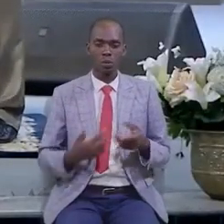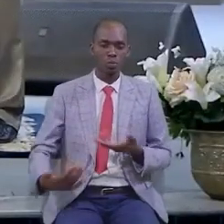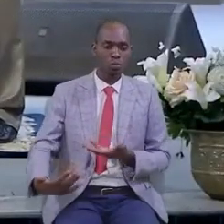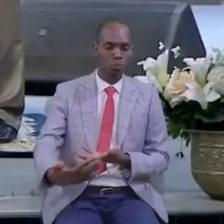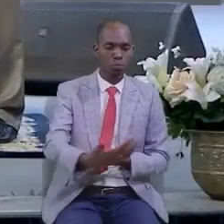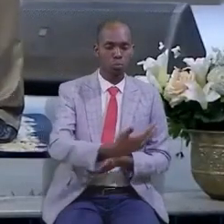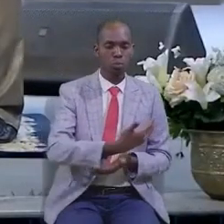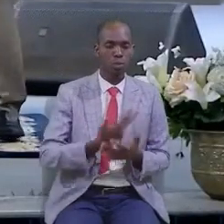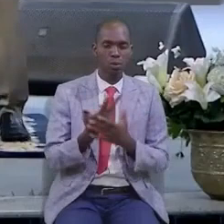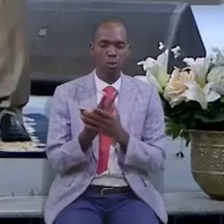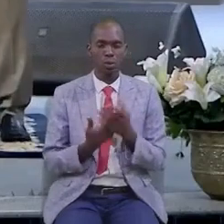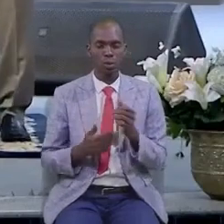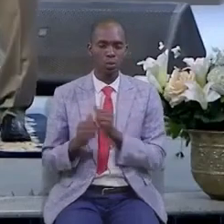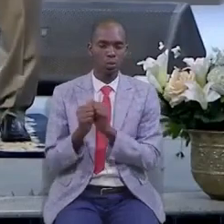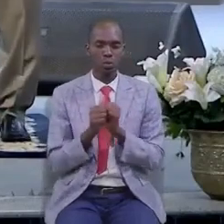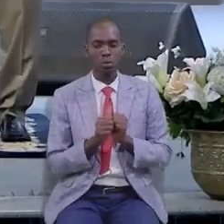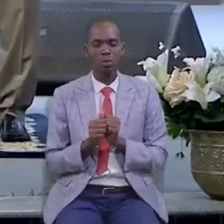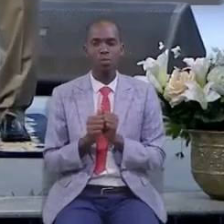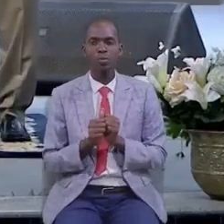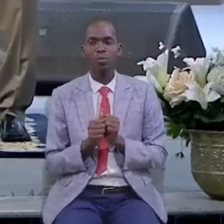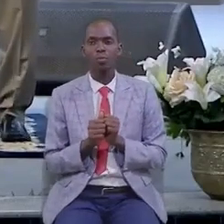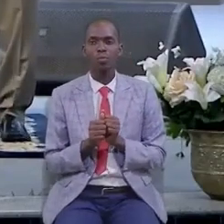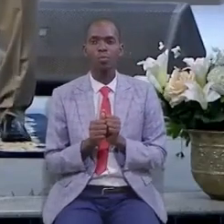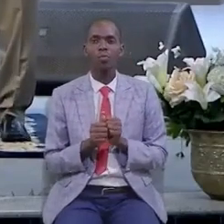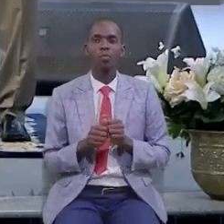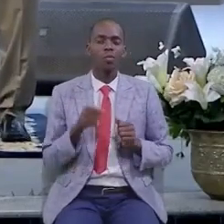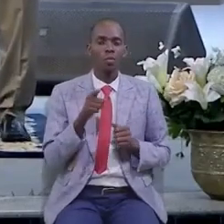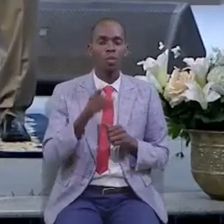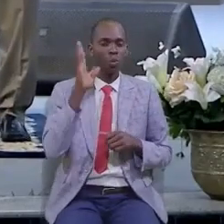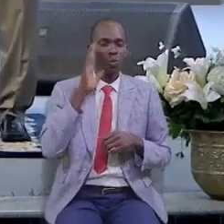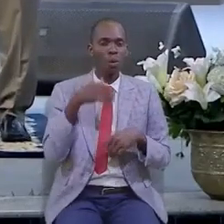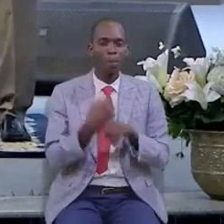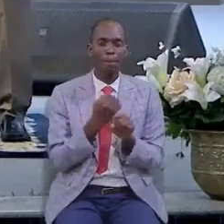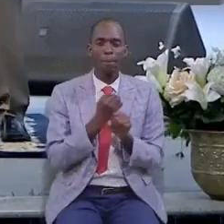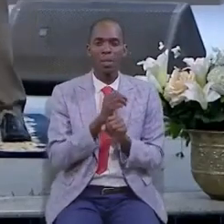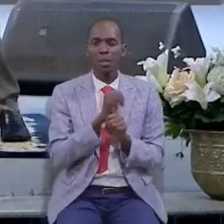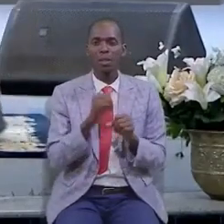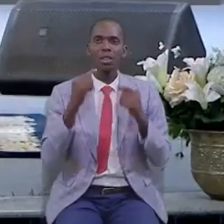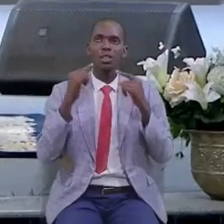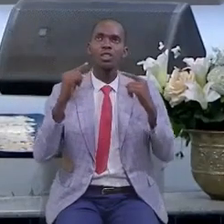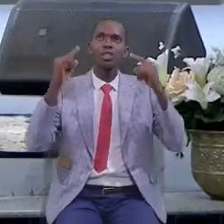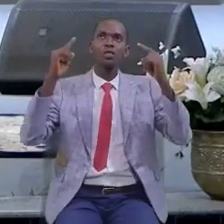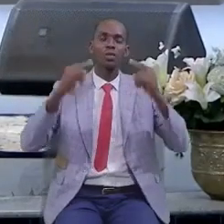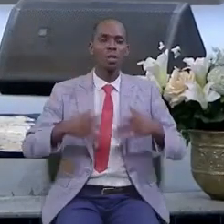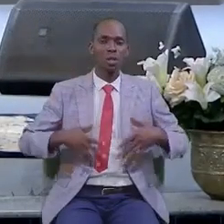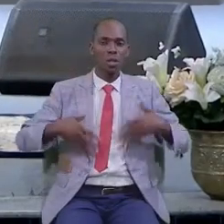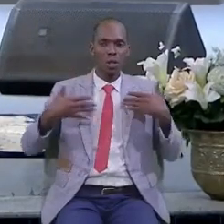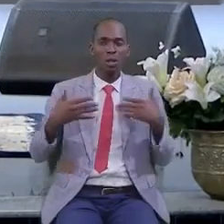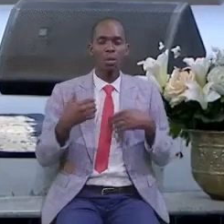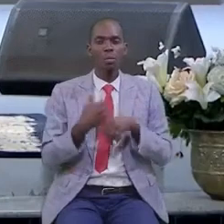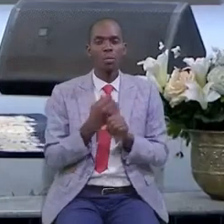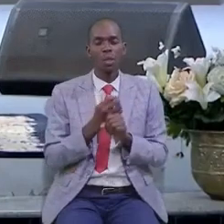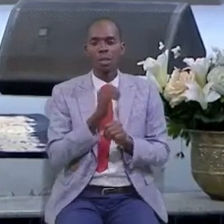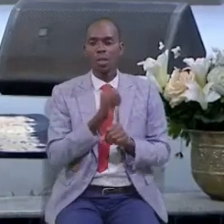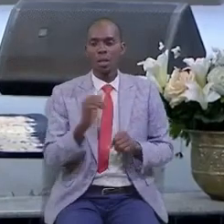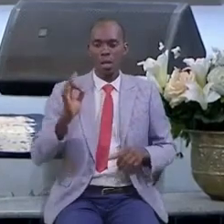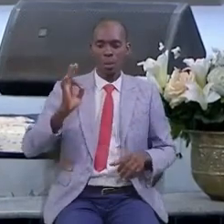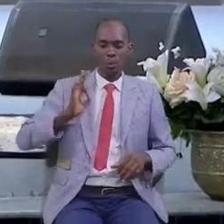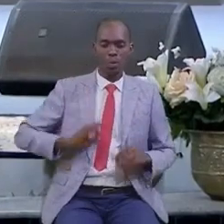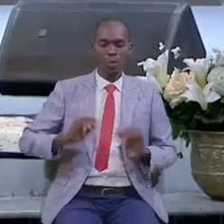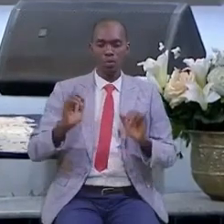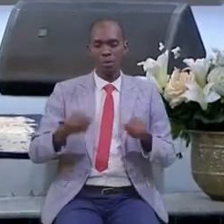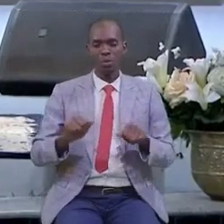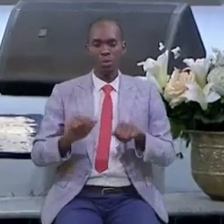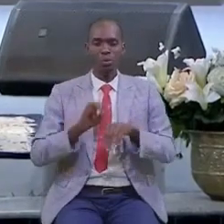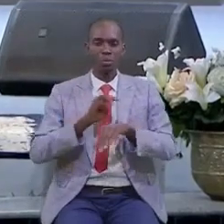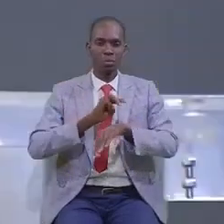మనం వీటన్నిటిని కూడా సంకలనం చేస్తే మేక్ ఏ సక్సెస్ఫుల్ life they'll make a profitable ministry